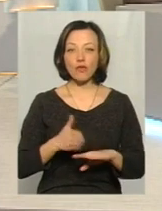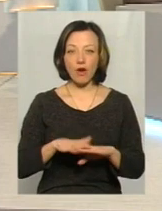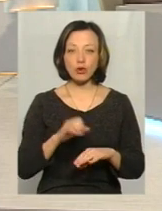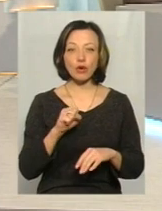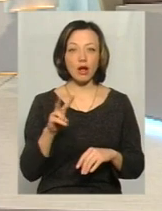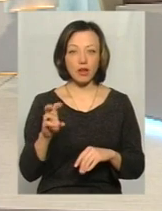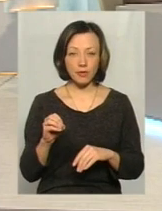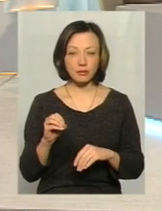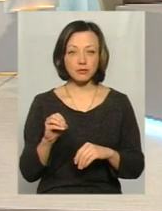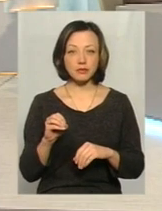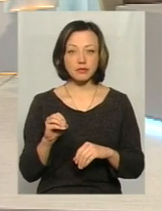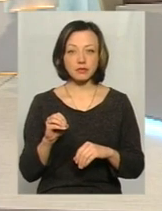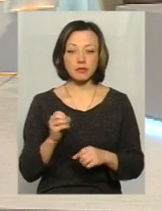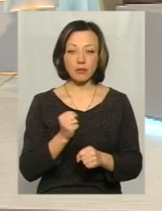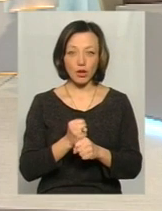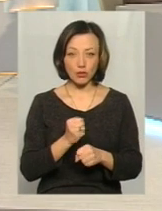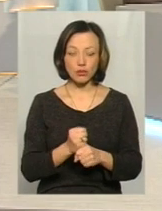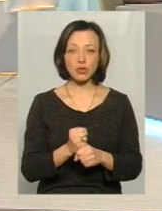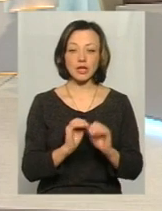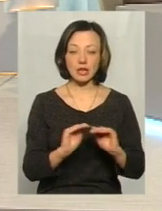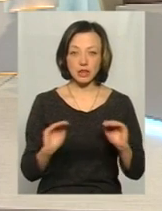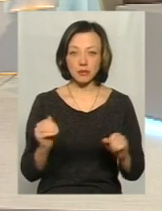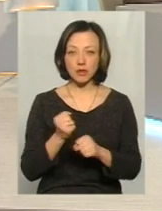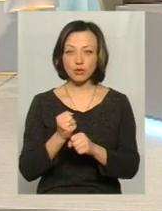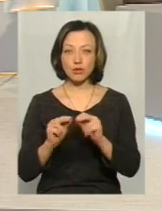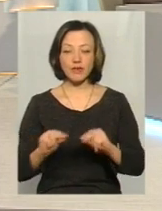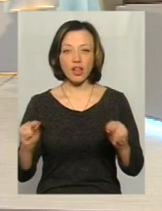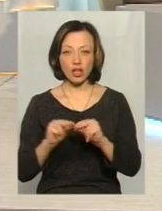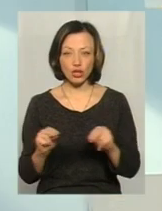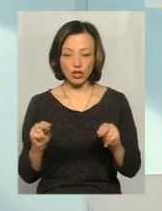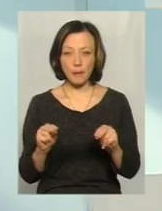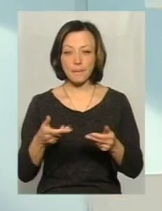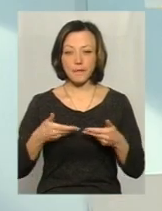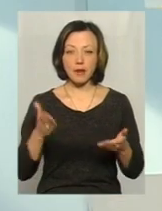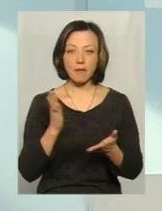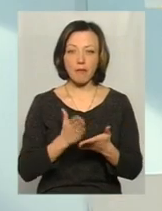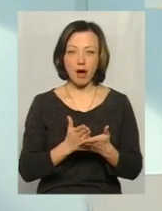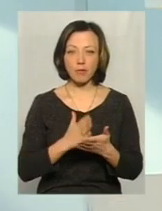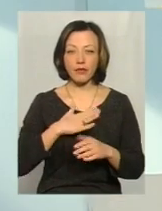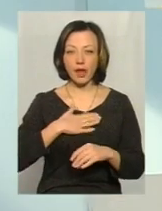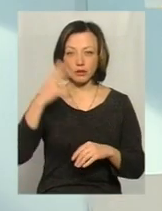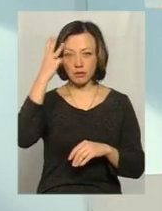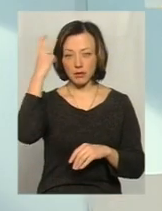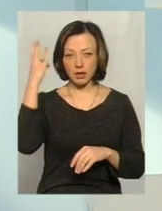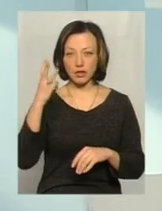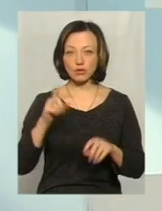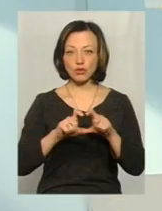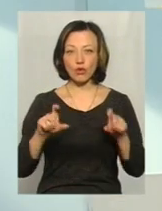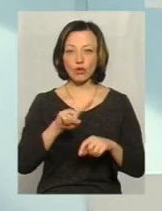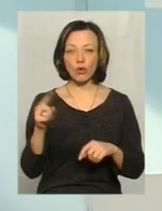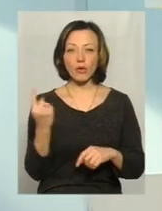але працюють. І працюють діти, і працюють викладачі. Ми маємо нашу Хмельницьку ЗОШ номер